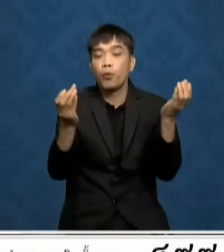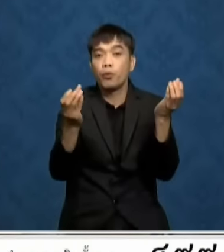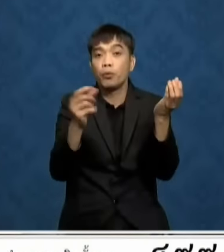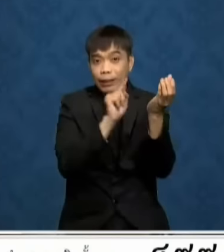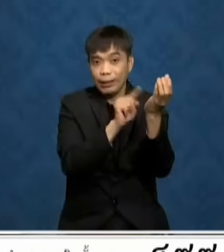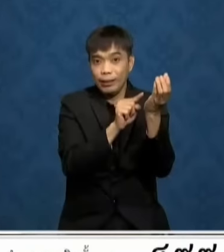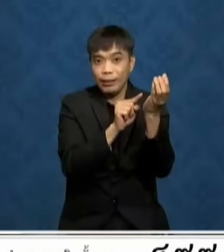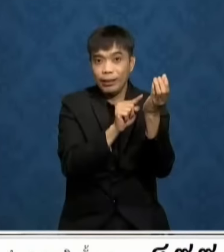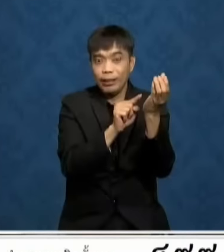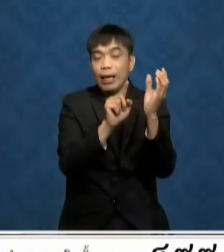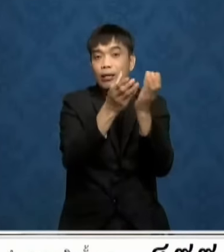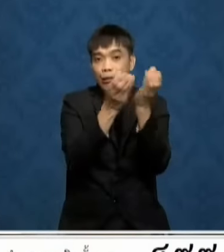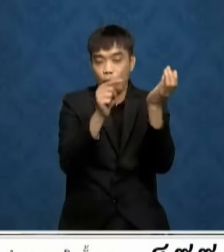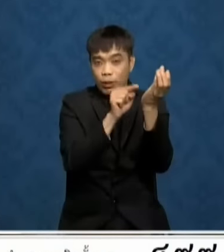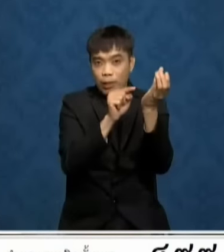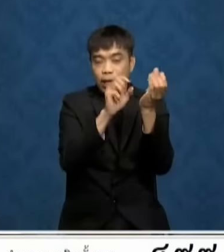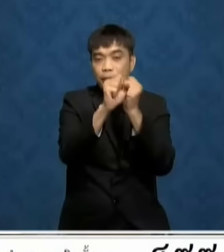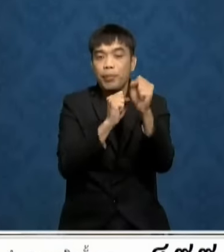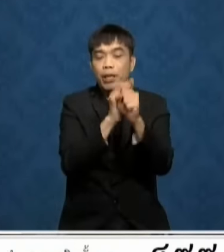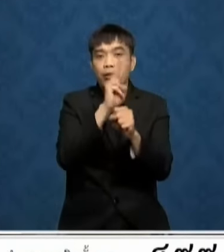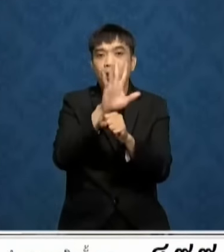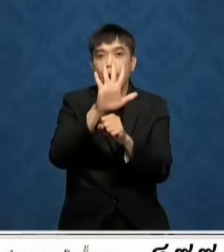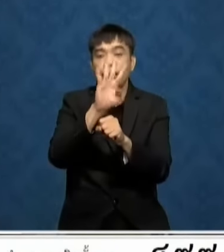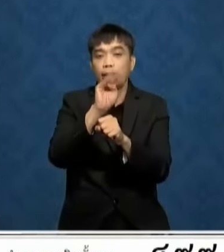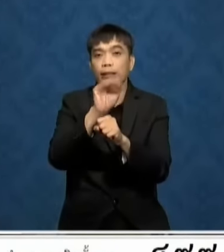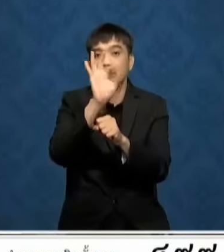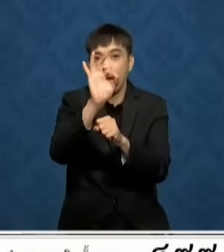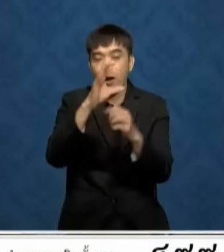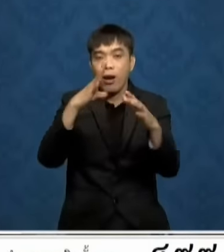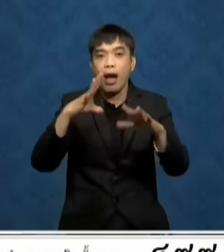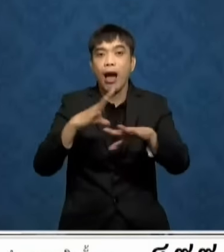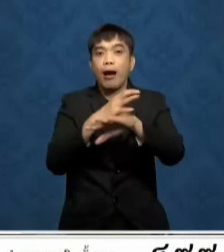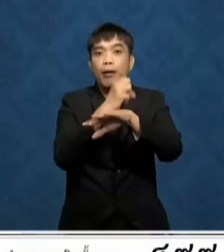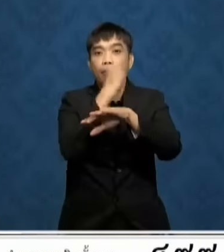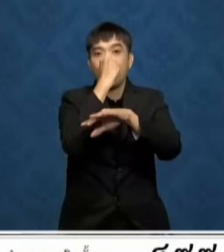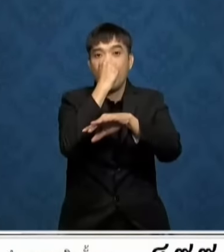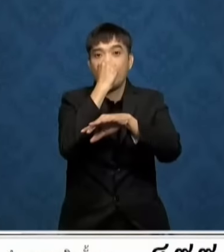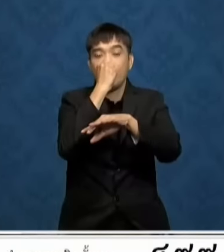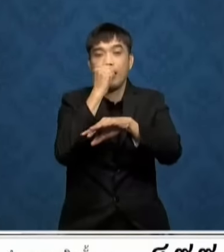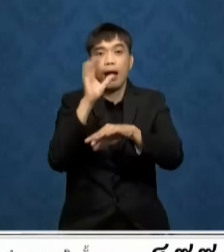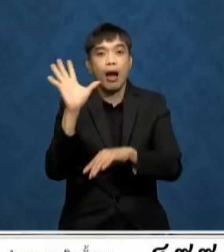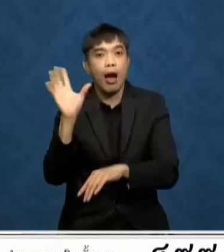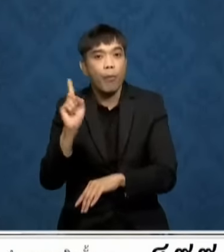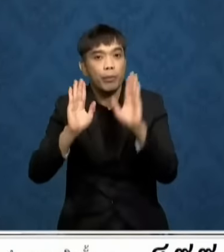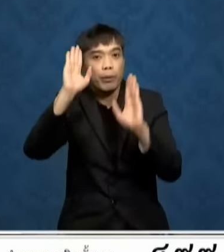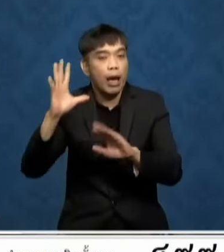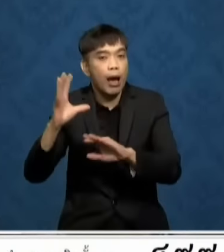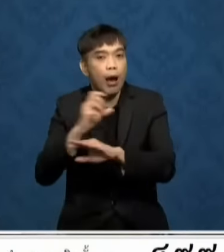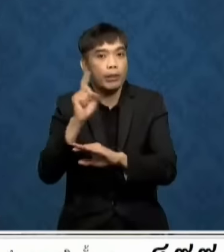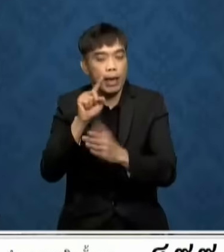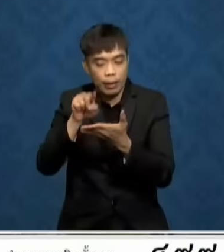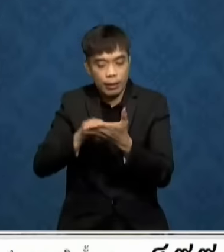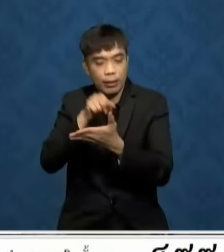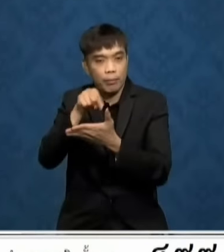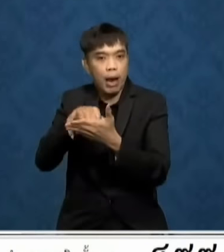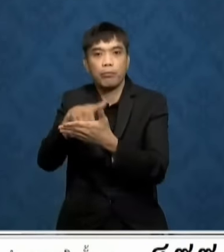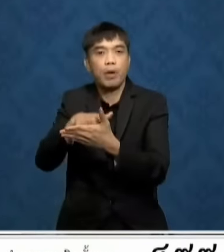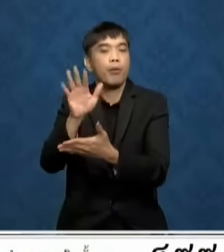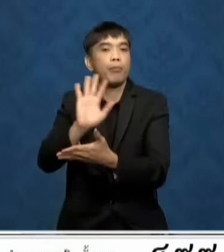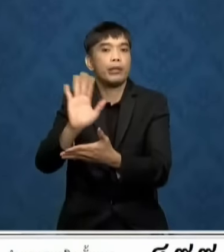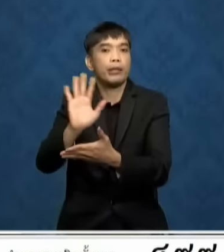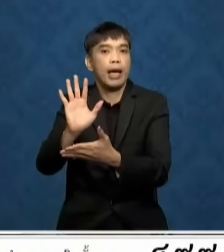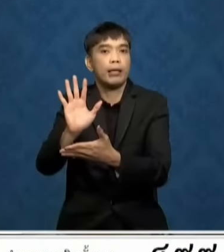ซึ่งรัฐธรรมนูญฉบับนี้เนี่ยกำหนดให้ที่มาอำนาจอธิปไตยเนี่ยไม่ได้มาจากการแต่งตั้งอีกต่อไปแต่จะต้องมาจากการเลือกตั้งไม่ว่าจะทางตร